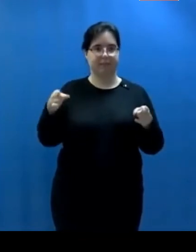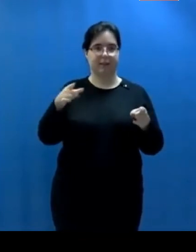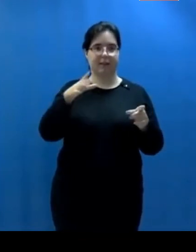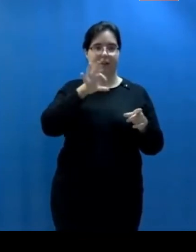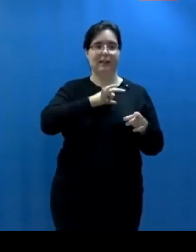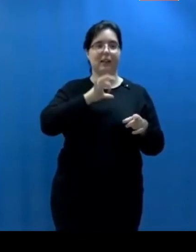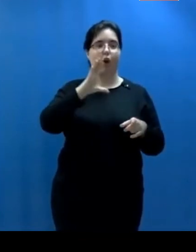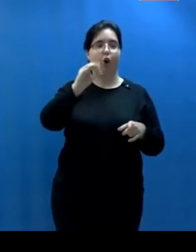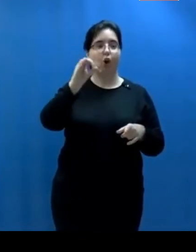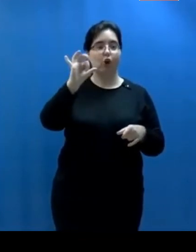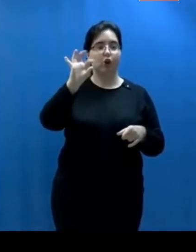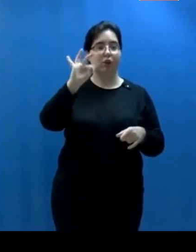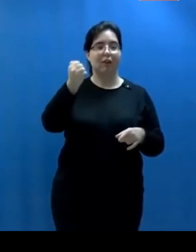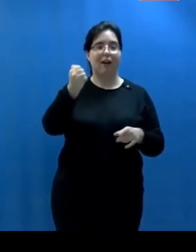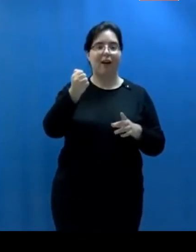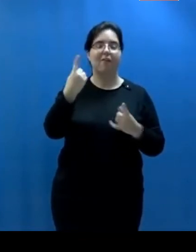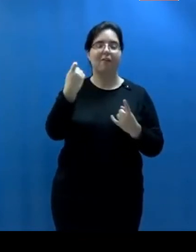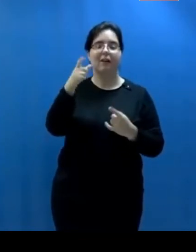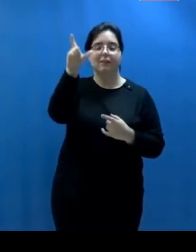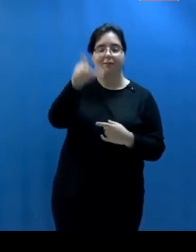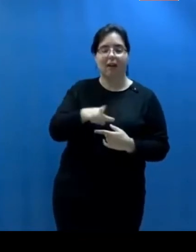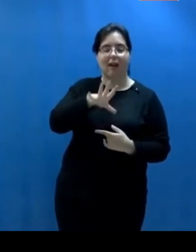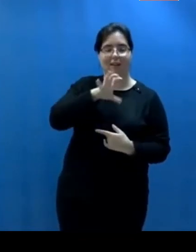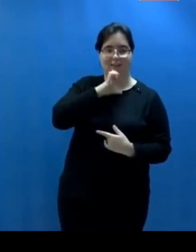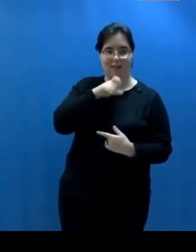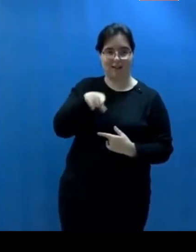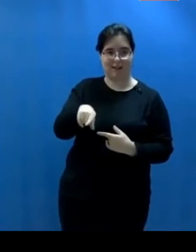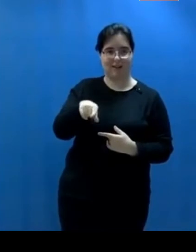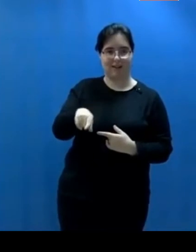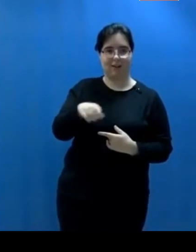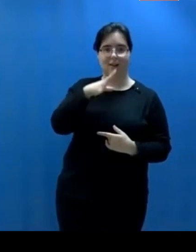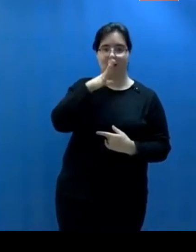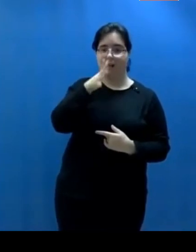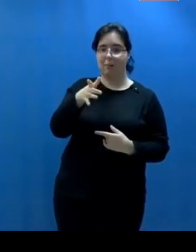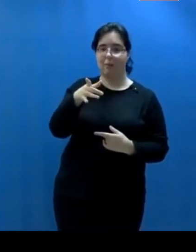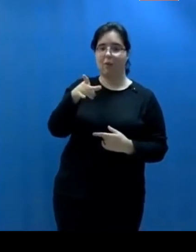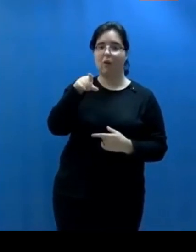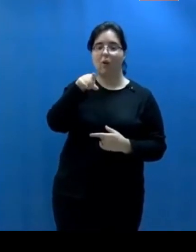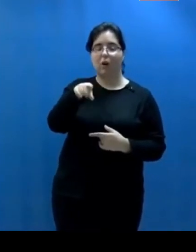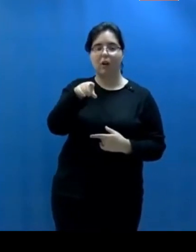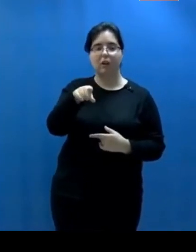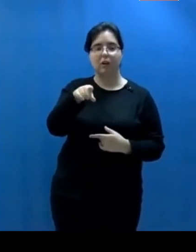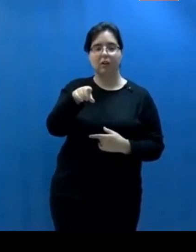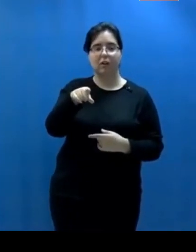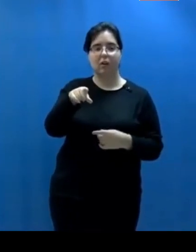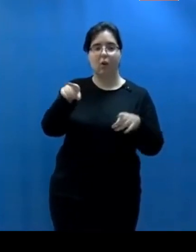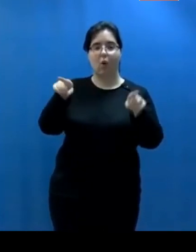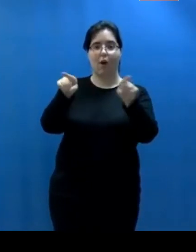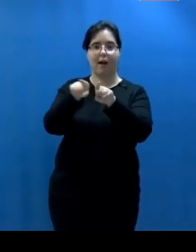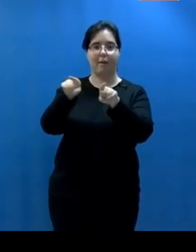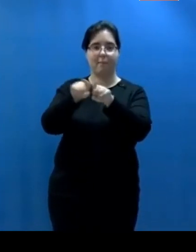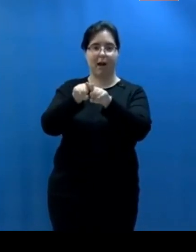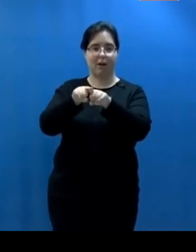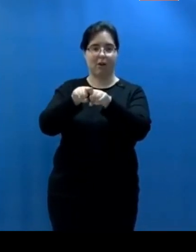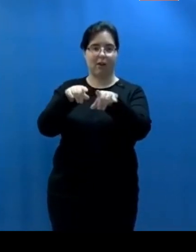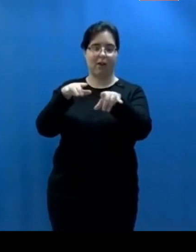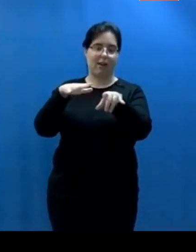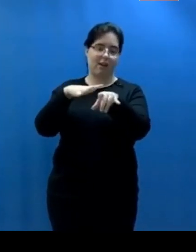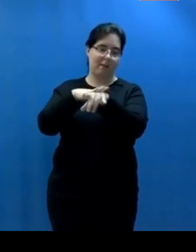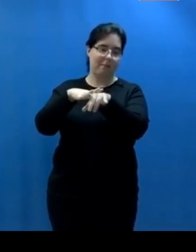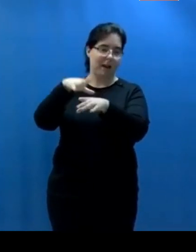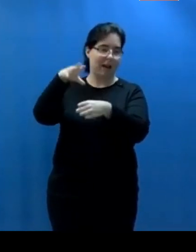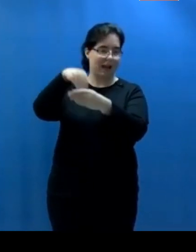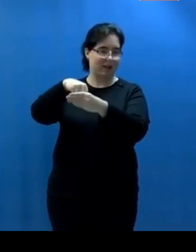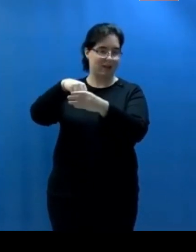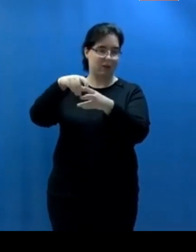senyor Costa no és un mindundi. El senyor Costa, a banda de ser l'hermaníssimo d'un ministre de José María Aznar, a banda